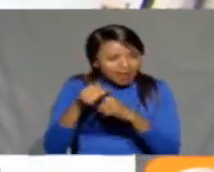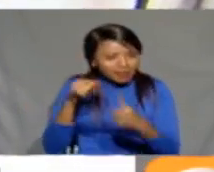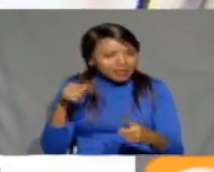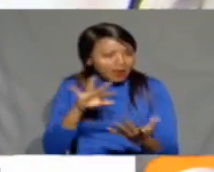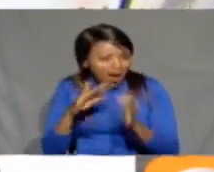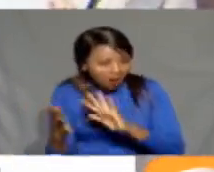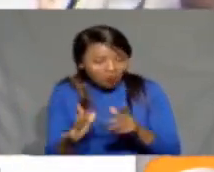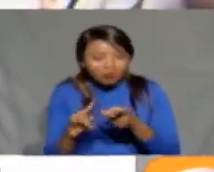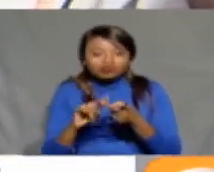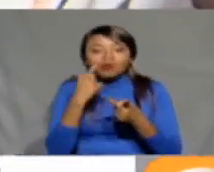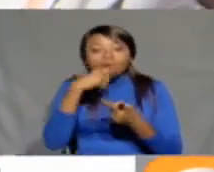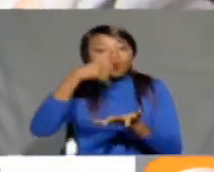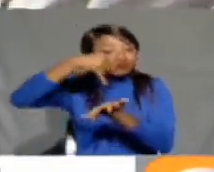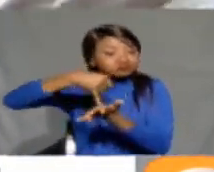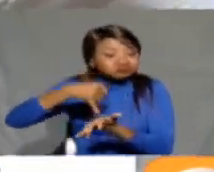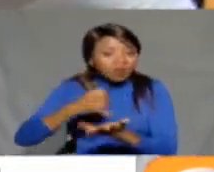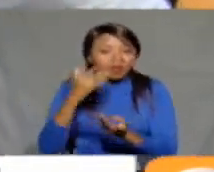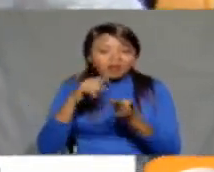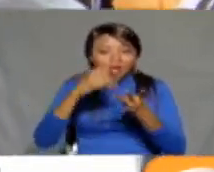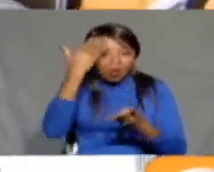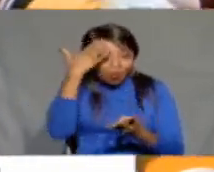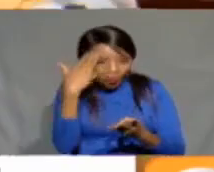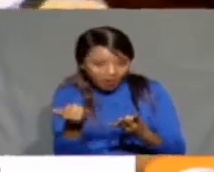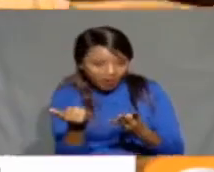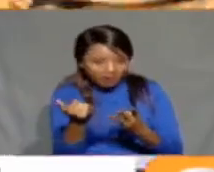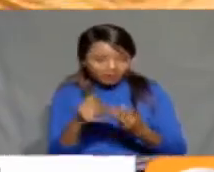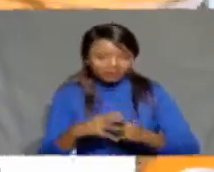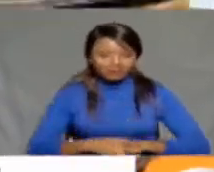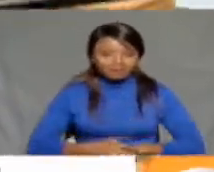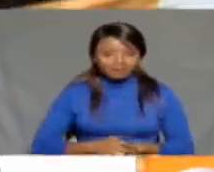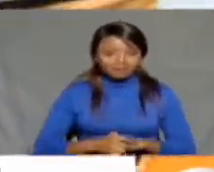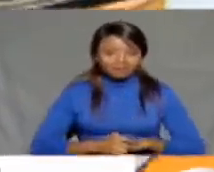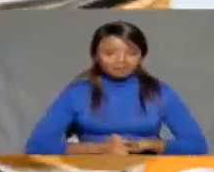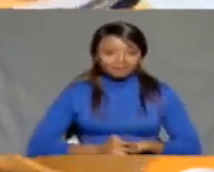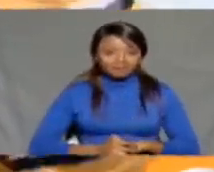ni nani alihusika na kwa nini. Raquel Muigai, Runinga Citizen, Nairobi.